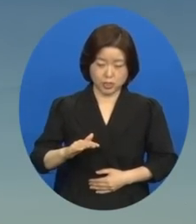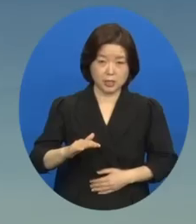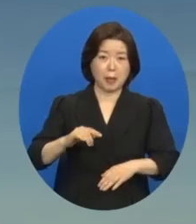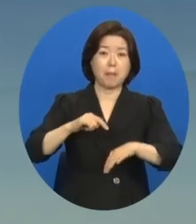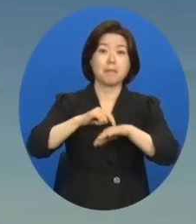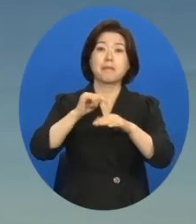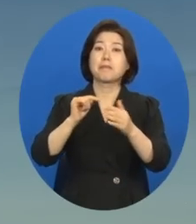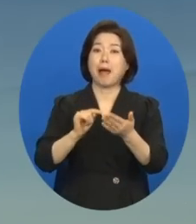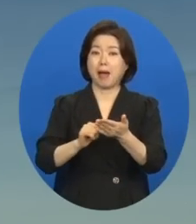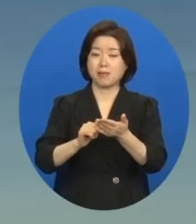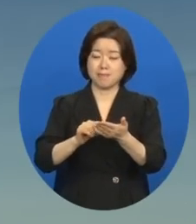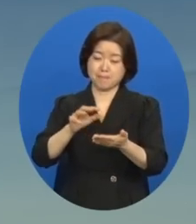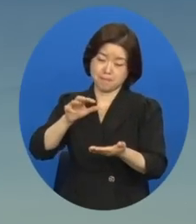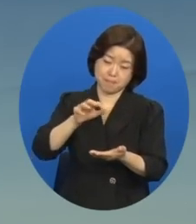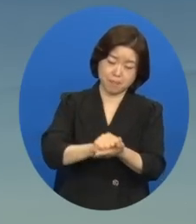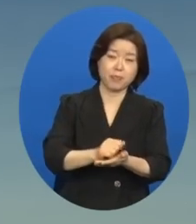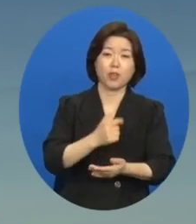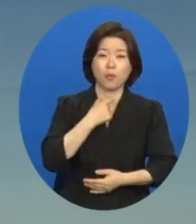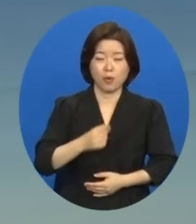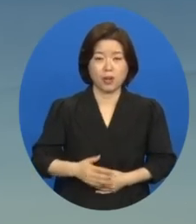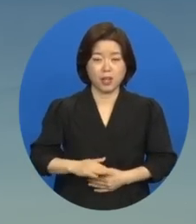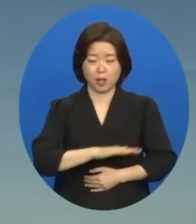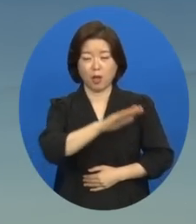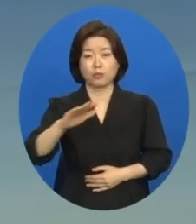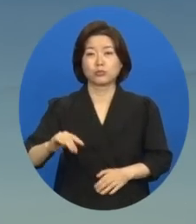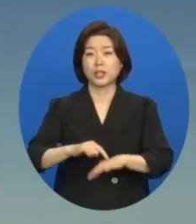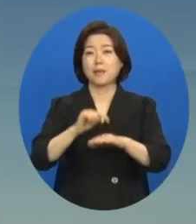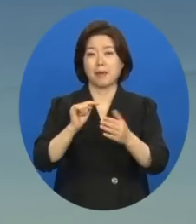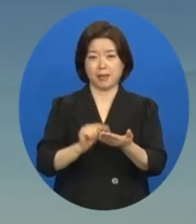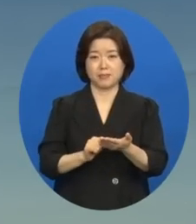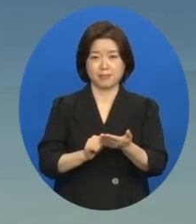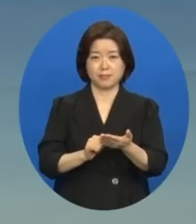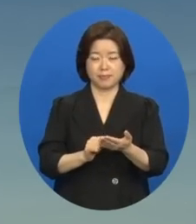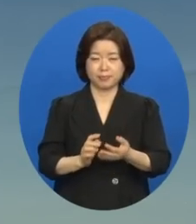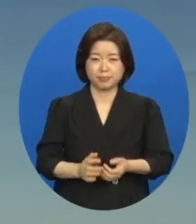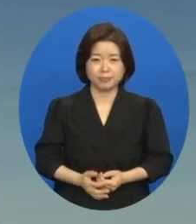마음이에요. 우리의 마음이에요.